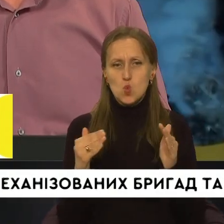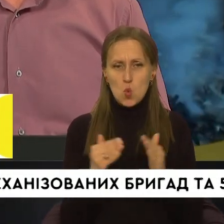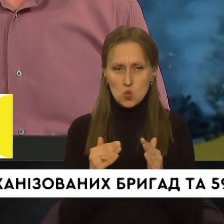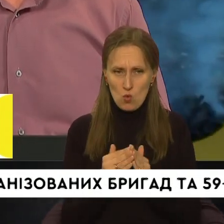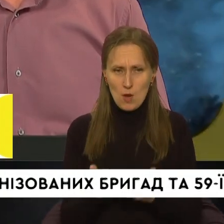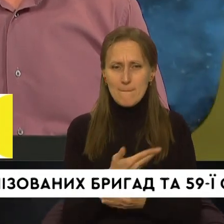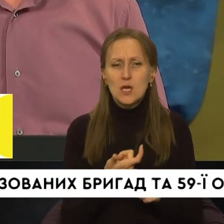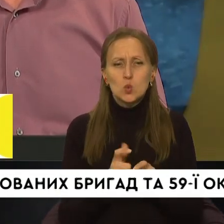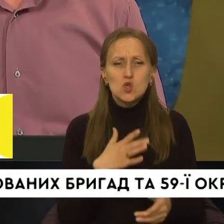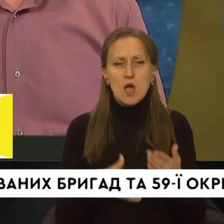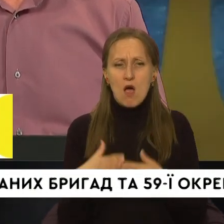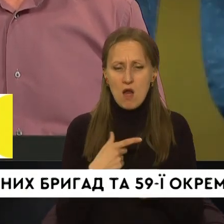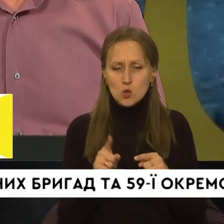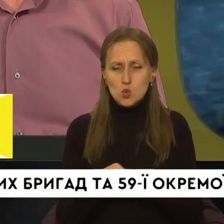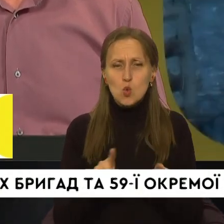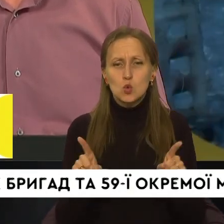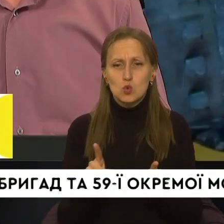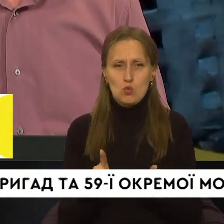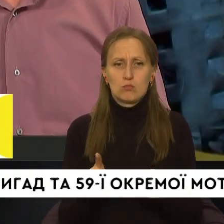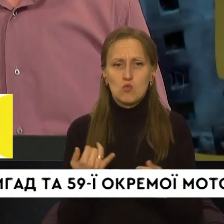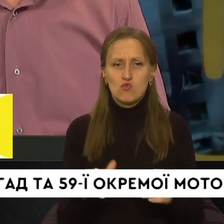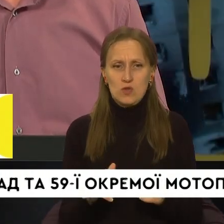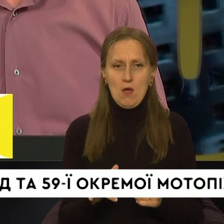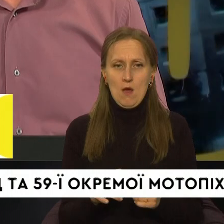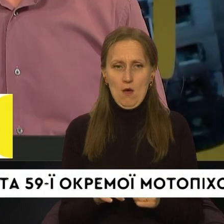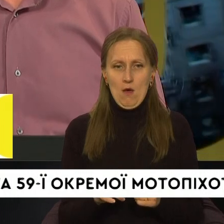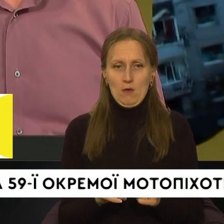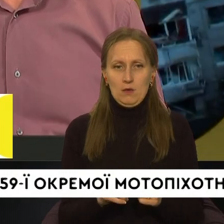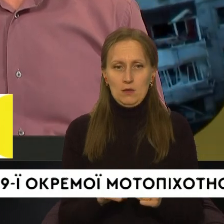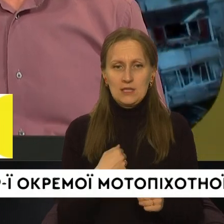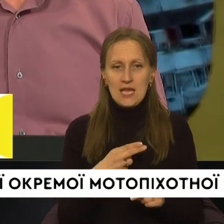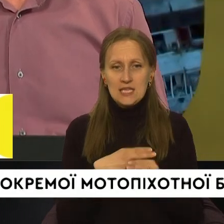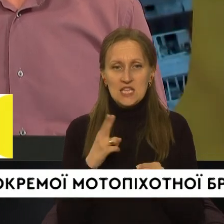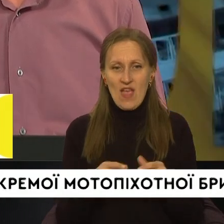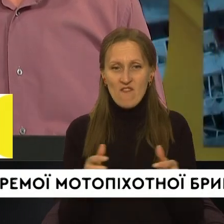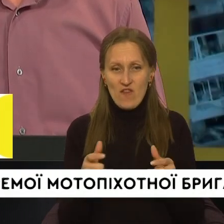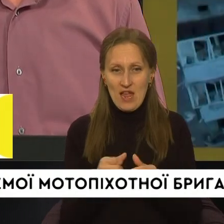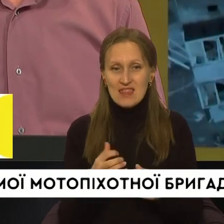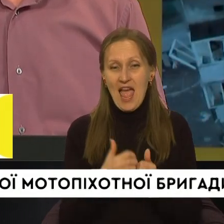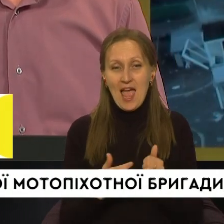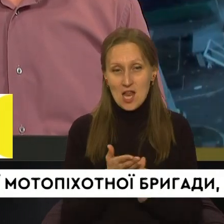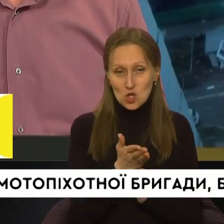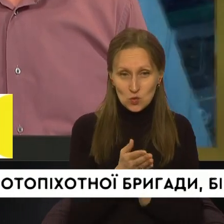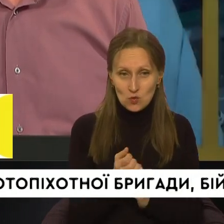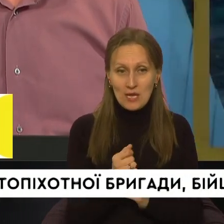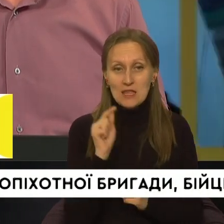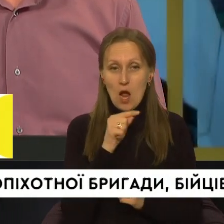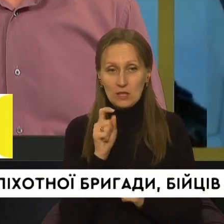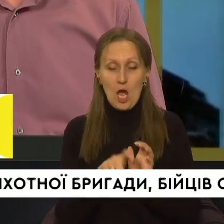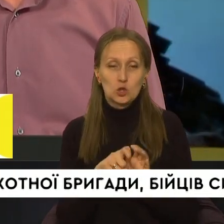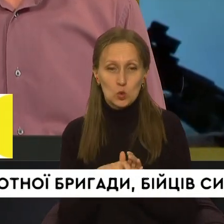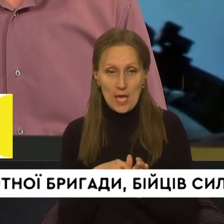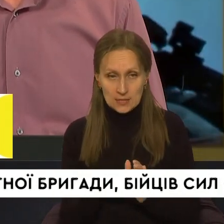От, ми дуже раді з того, що сьогодні вже квітки почали наша залізниця продавати не тільки на Херсон, а не на Луганськ, на